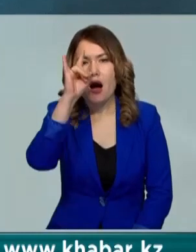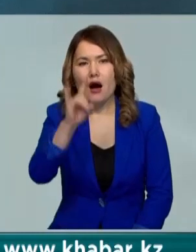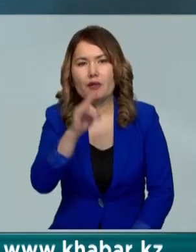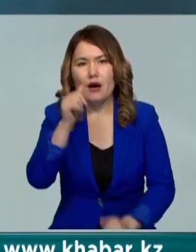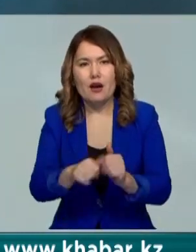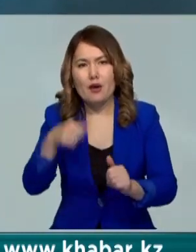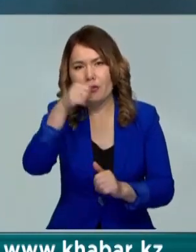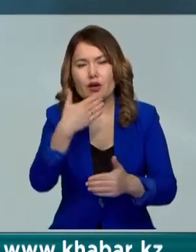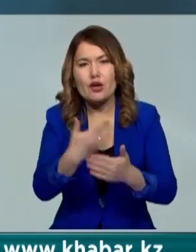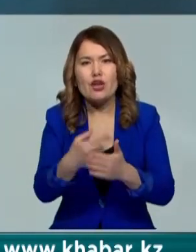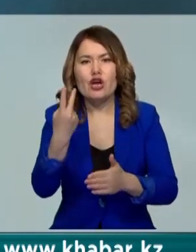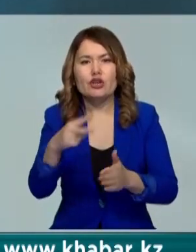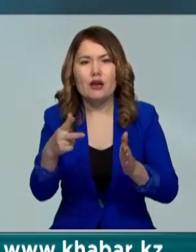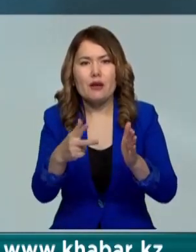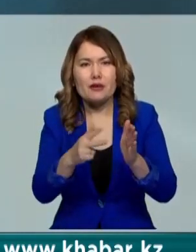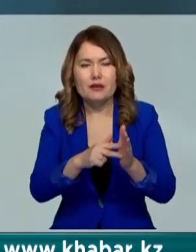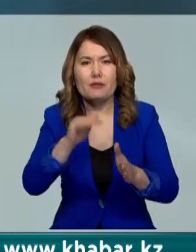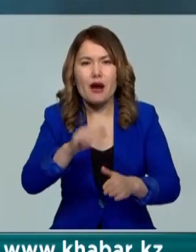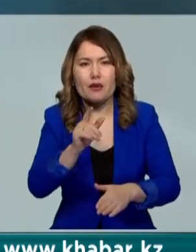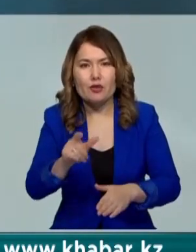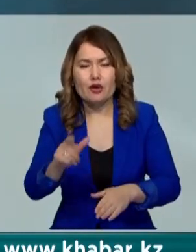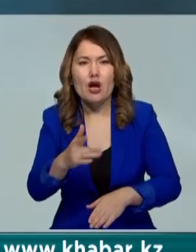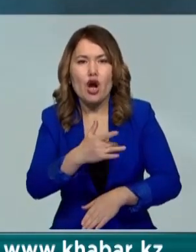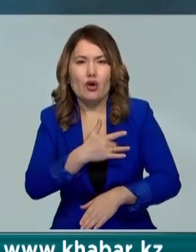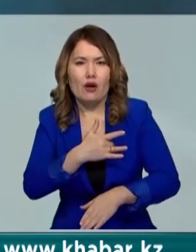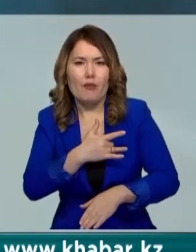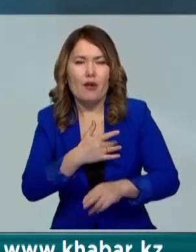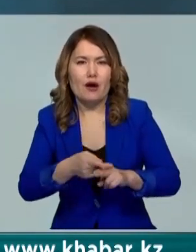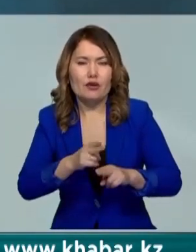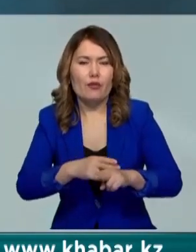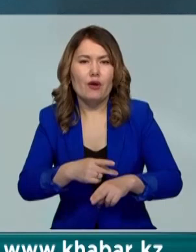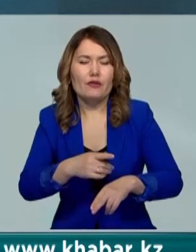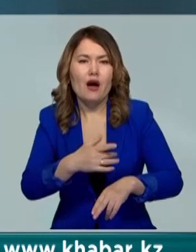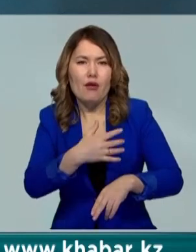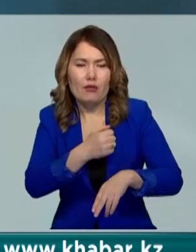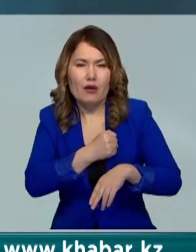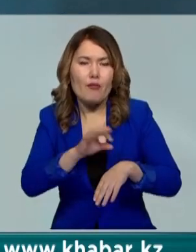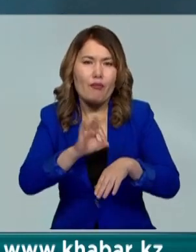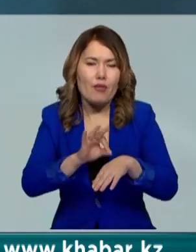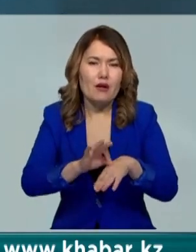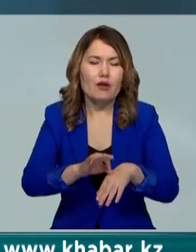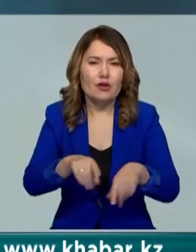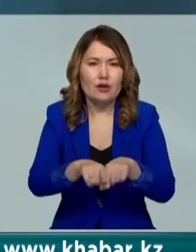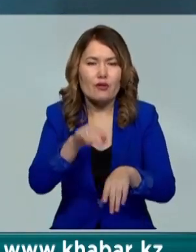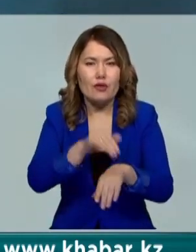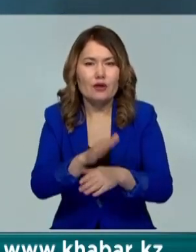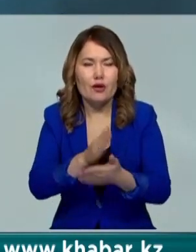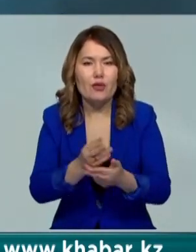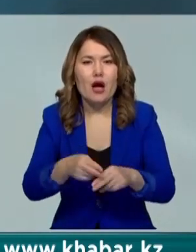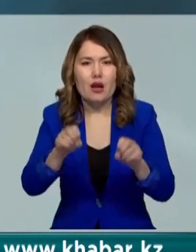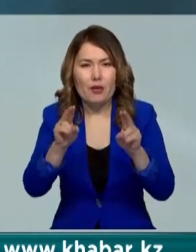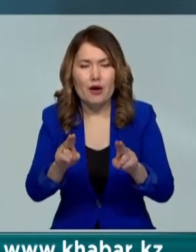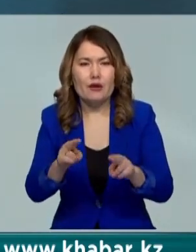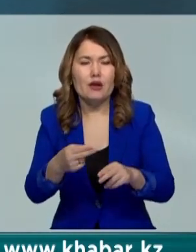Қазақстанда жылына шамамен 28 мың адам жүрек талмасына шалдығады. Бұл туралы Ақжүрек қоғамдық қоры ұйымдастырған